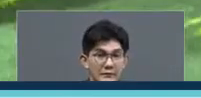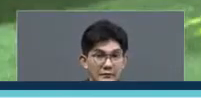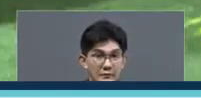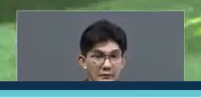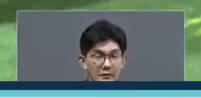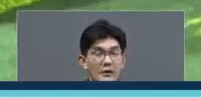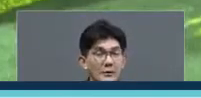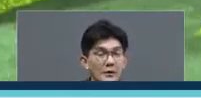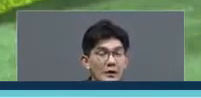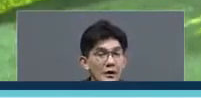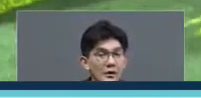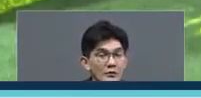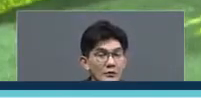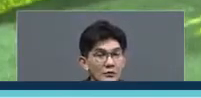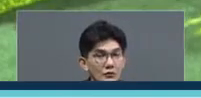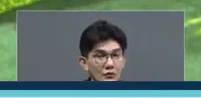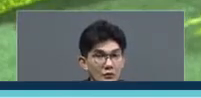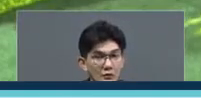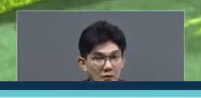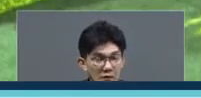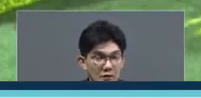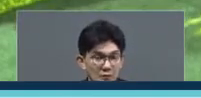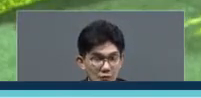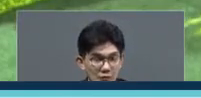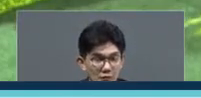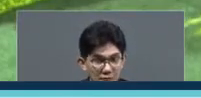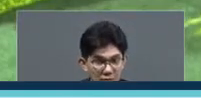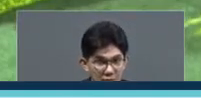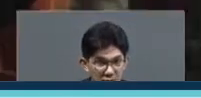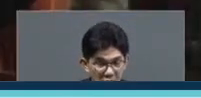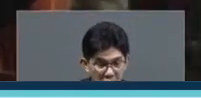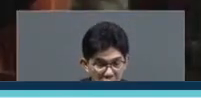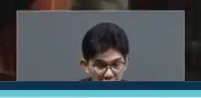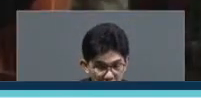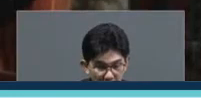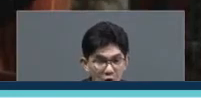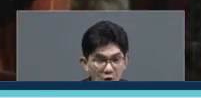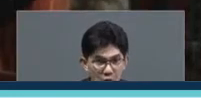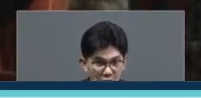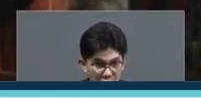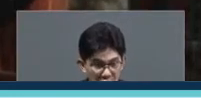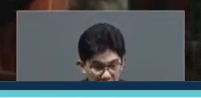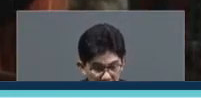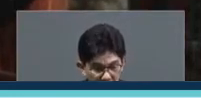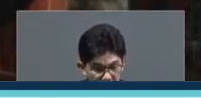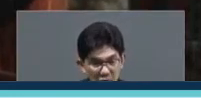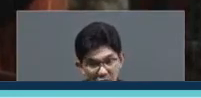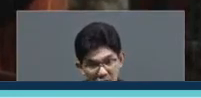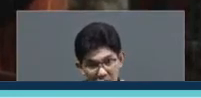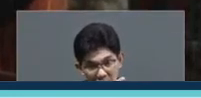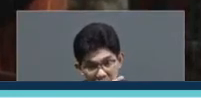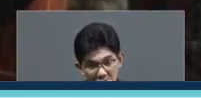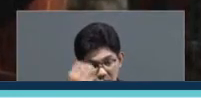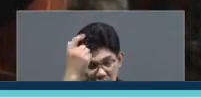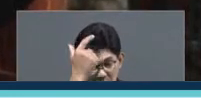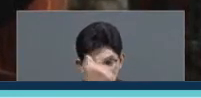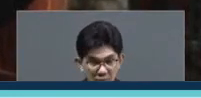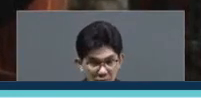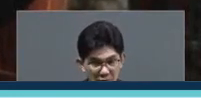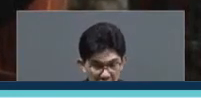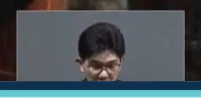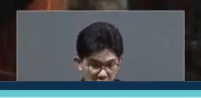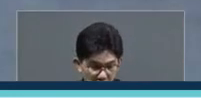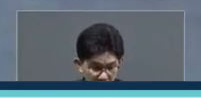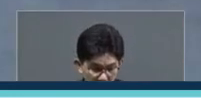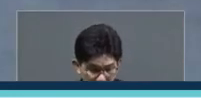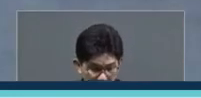บรรยากาศที่อาคาร Challenger 1-3 Impact เมืองทองธานีที่กระทรวงมหาดไทยโดยกรมการพัฒนาชุมชนได้จัดงานศิ